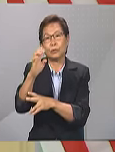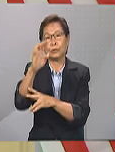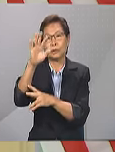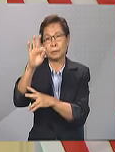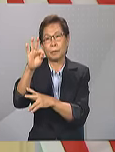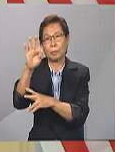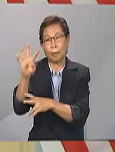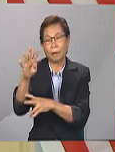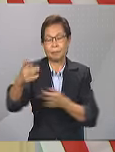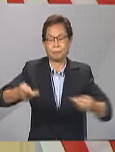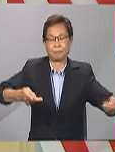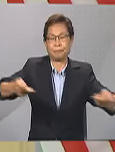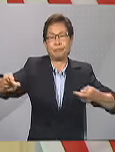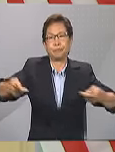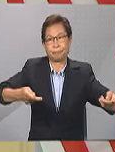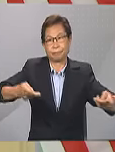494